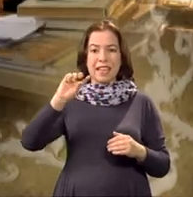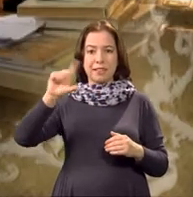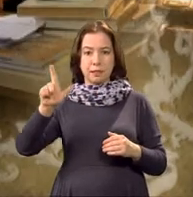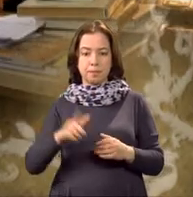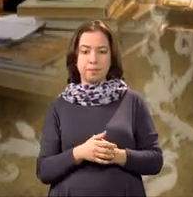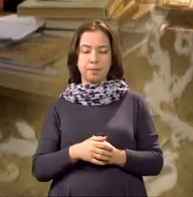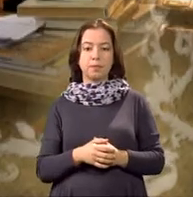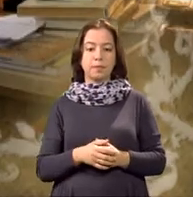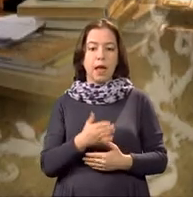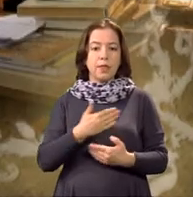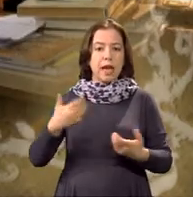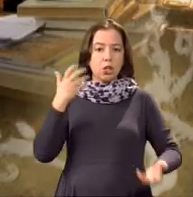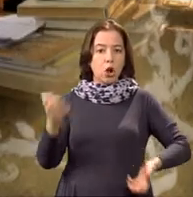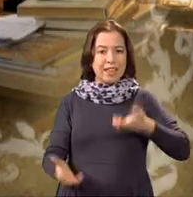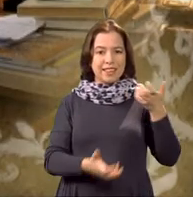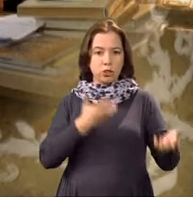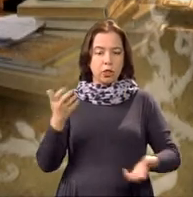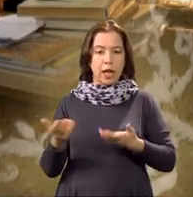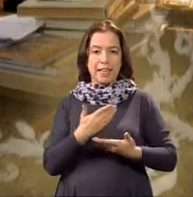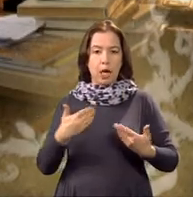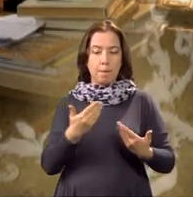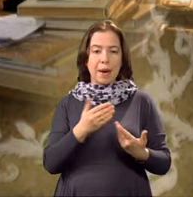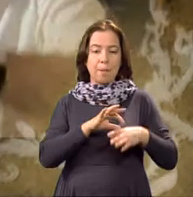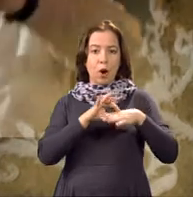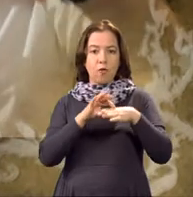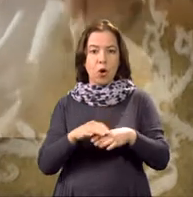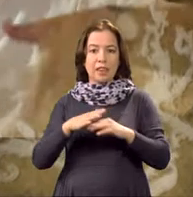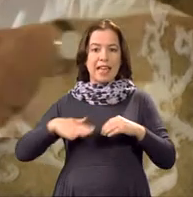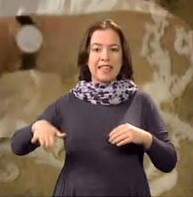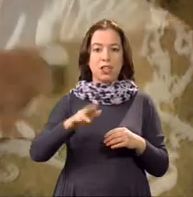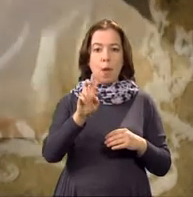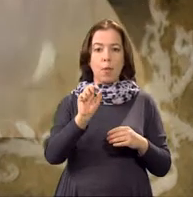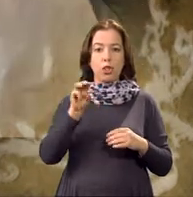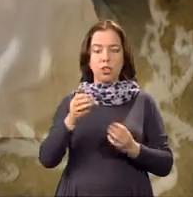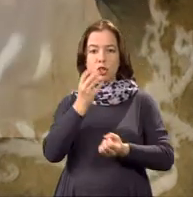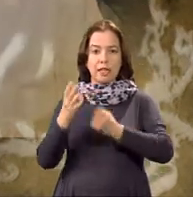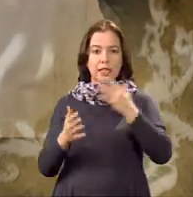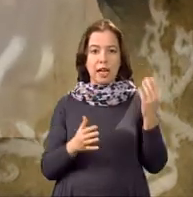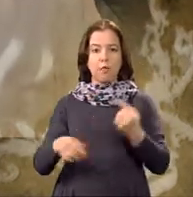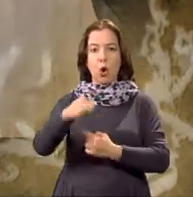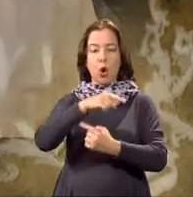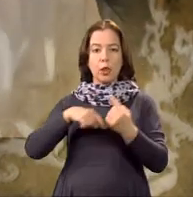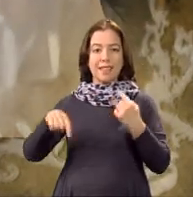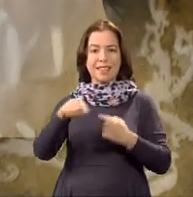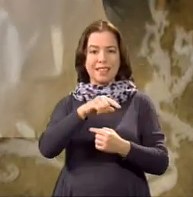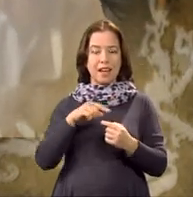археологічні розкопки, які ми провадили там на території ботанічного саду, в околицях Звіринецьких печер,